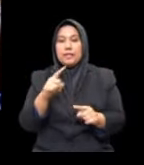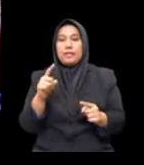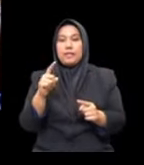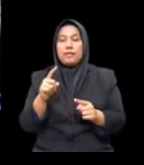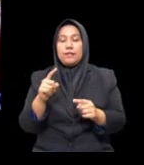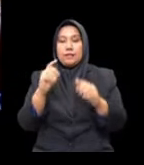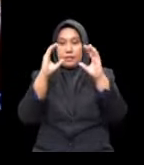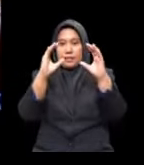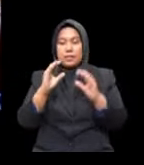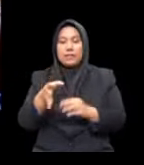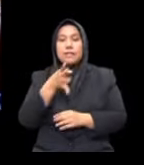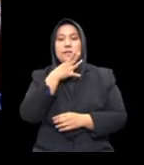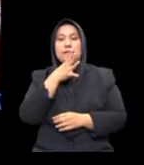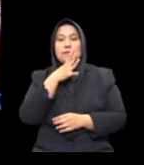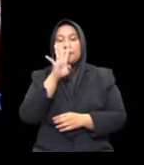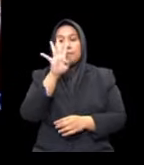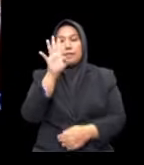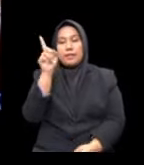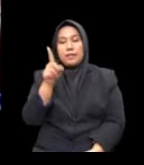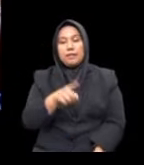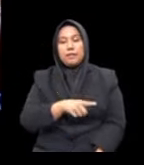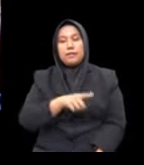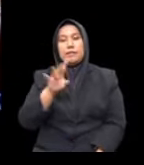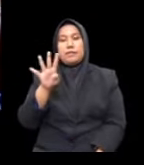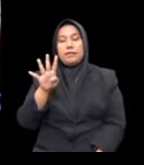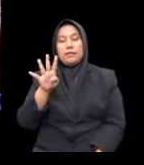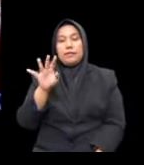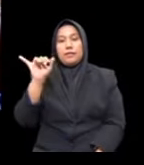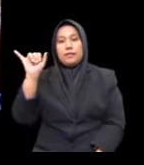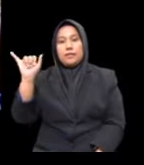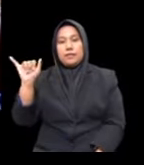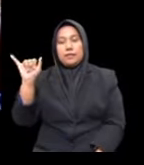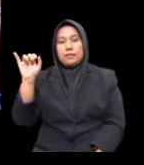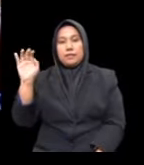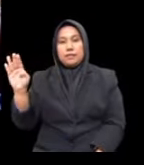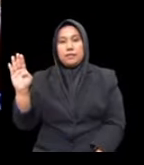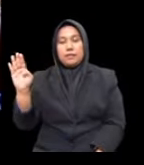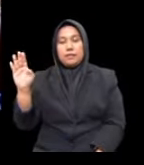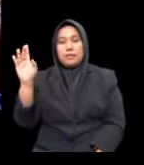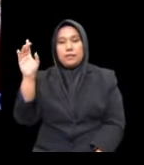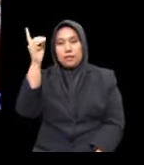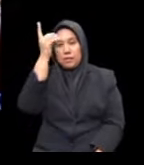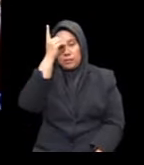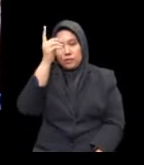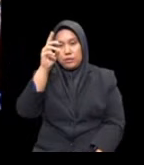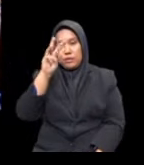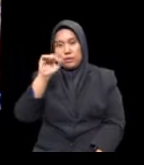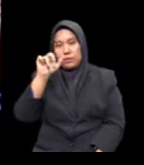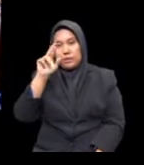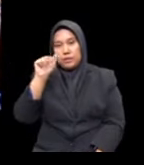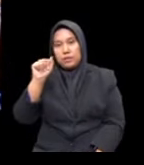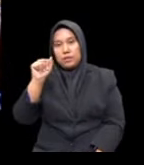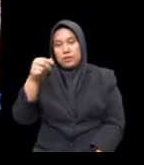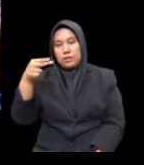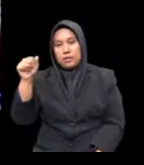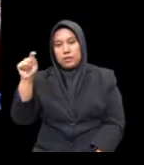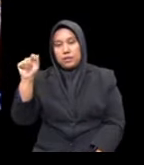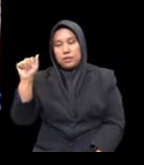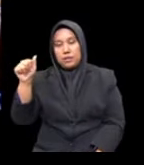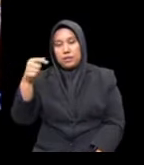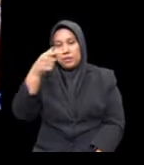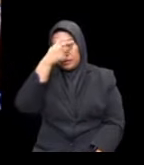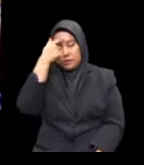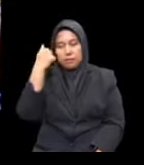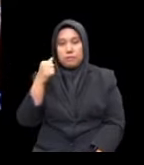4 April 2024 iaitu esok oleh yang berhormat Senator dat Wira Dr mohad Hatta bin Ramli ini kerana